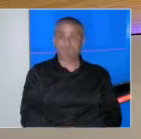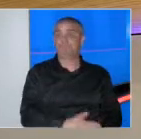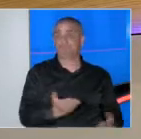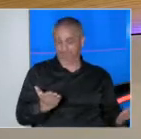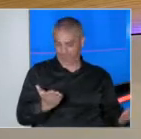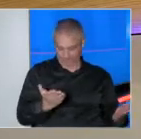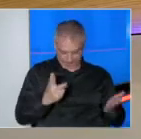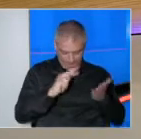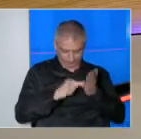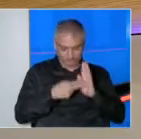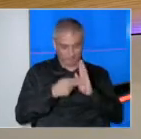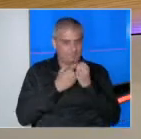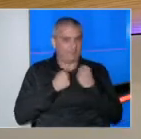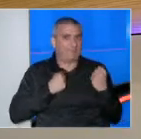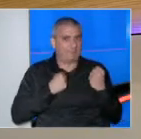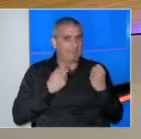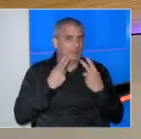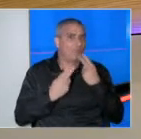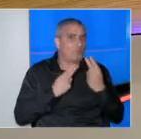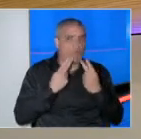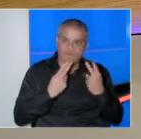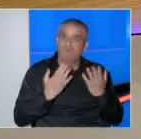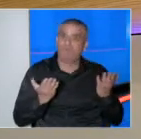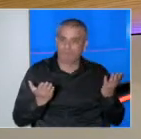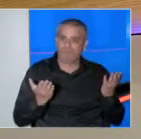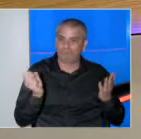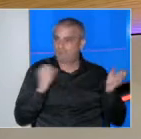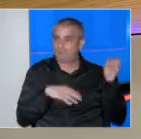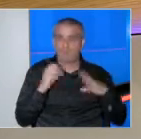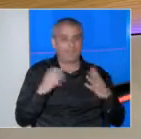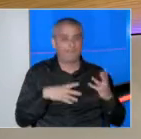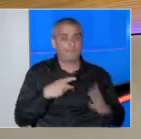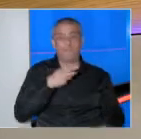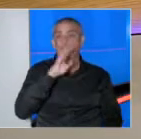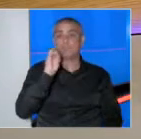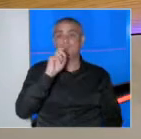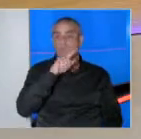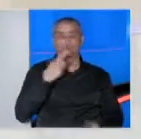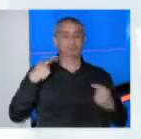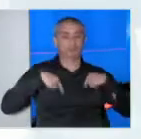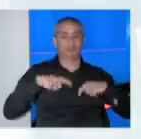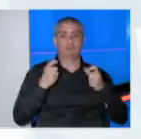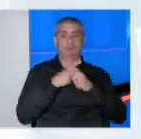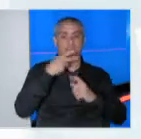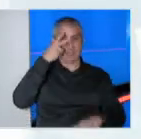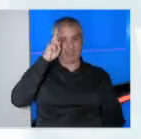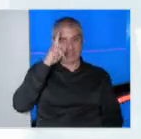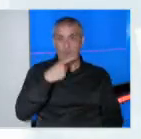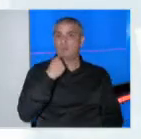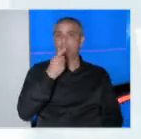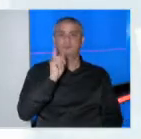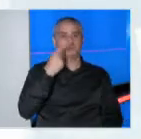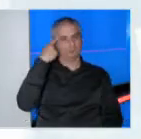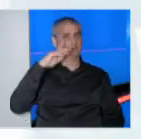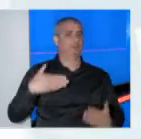כאמור, המערכת הפוליטית דרוכה, והתגובות לא מאחרות להגיע. מיקי זוהר, יושב ראש סיעת הליכוד, צייץ היום,